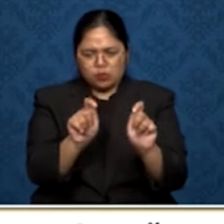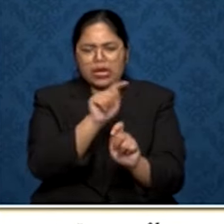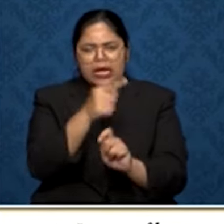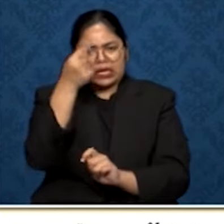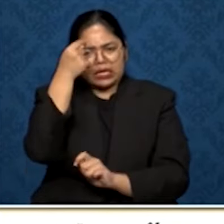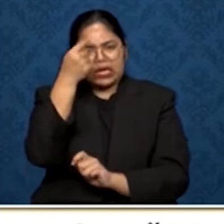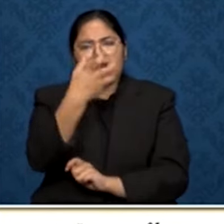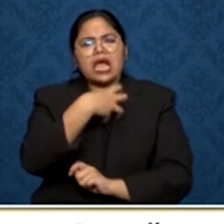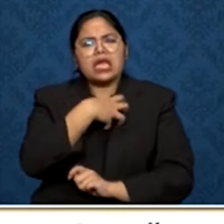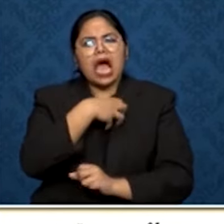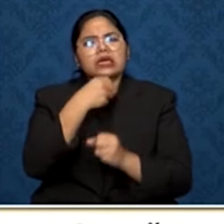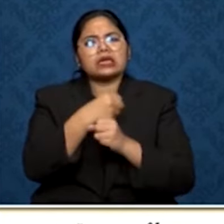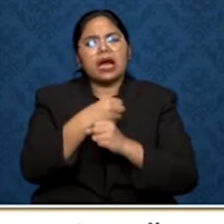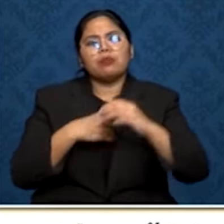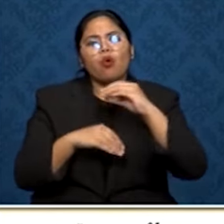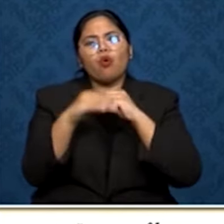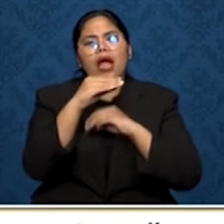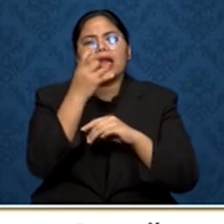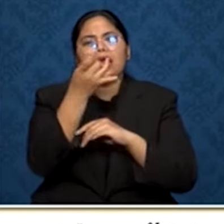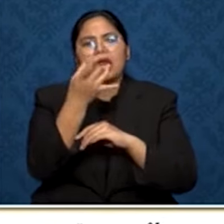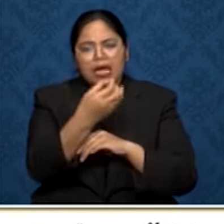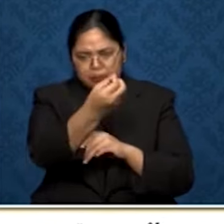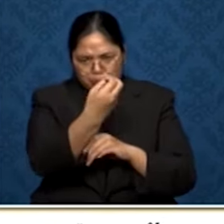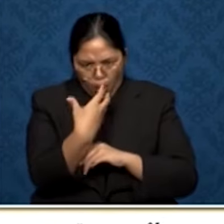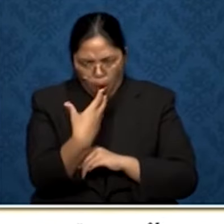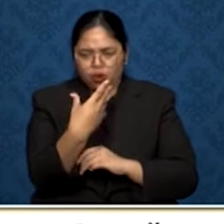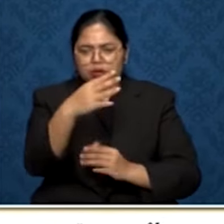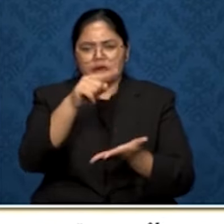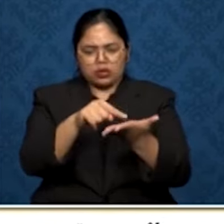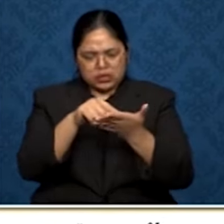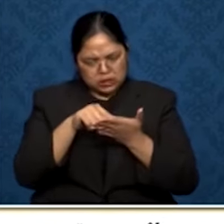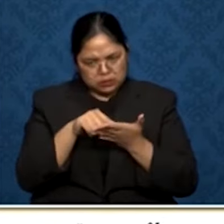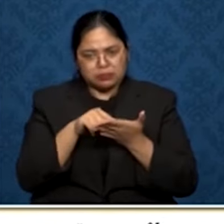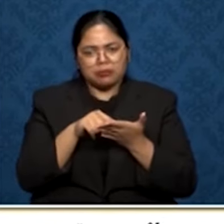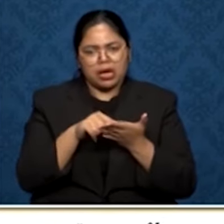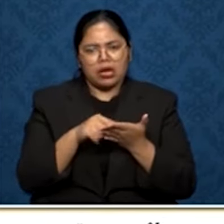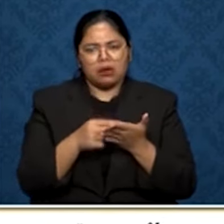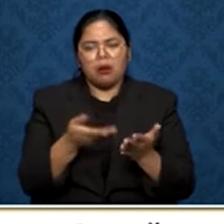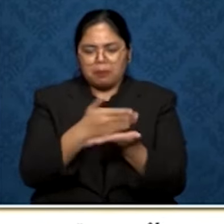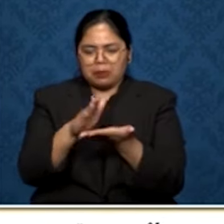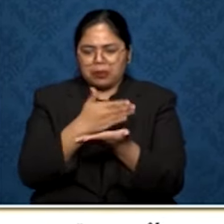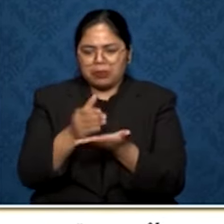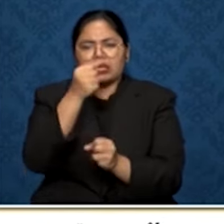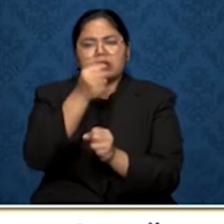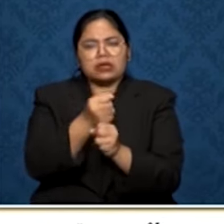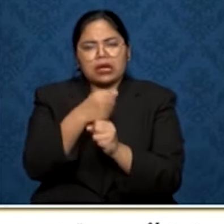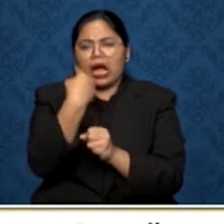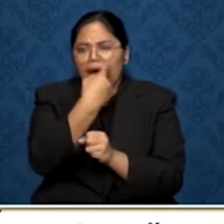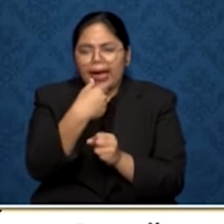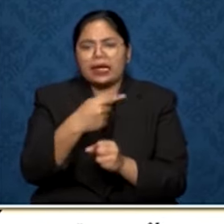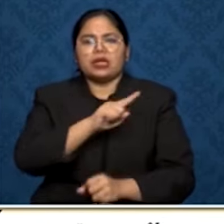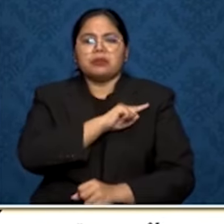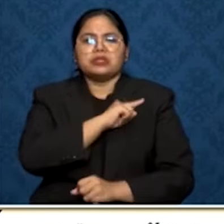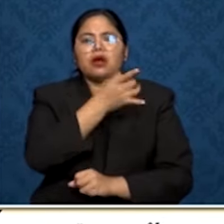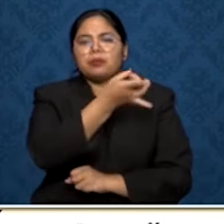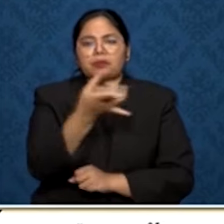อยากทำอะไร โครงการ lu gotta think about that้วก็มาแบ่งกันนะครับาจะทำยัไบ้านซึ่ง ตมาดูแยกส่วนนั้ครัจ